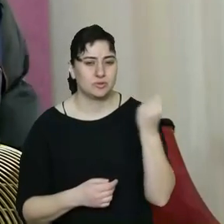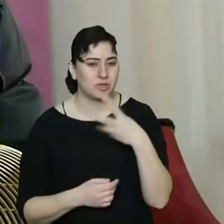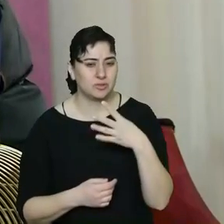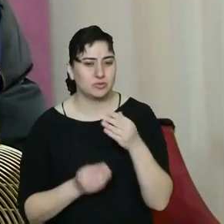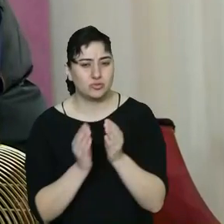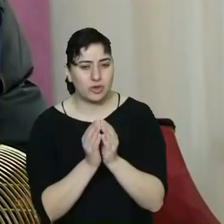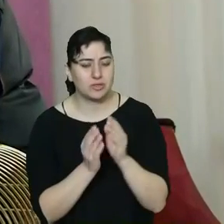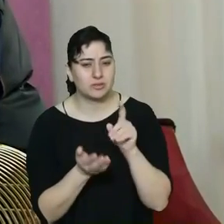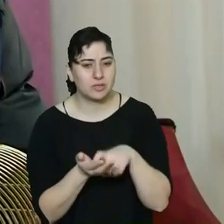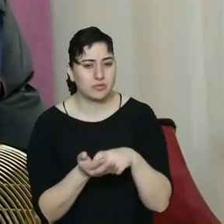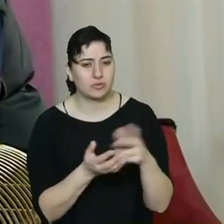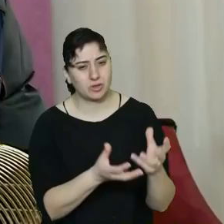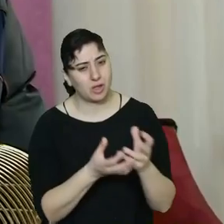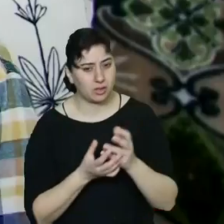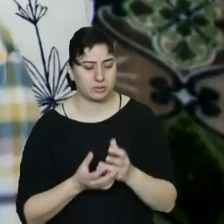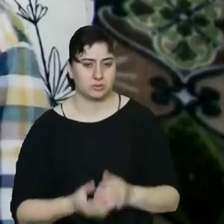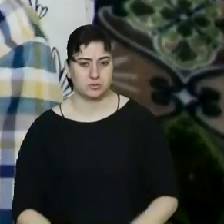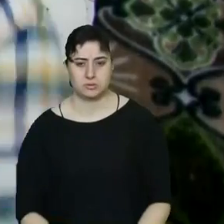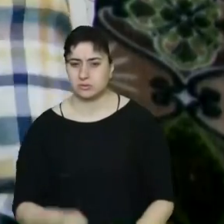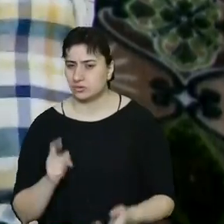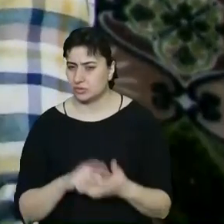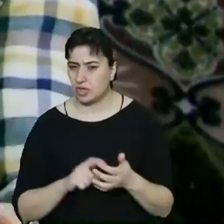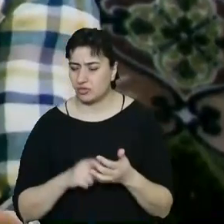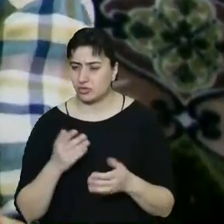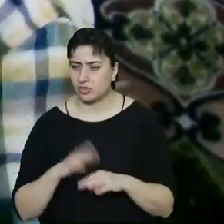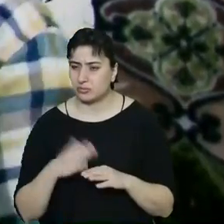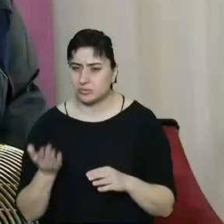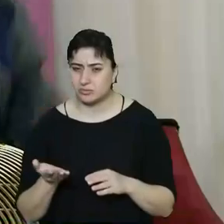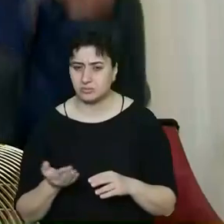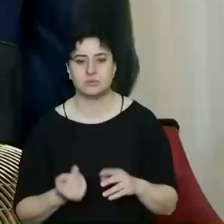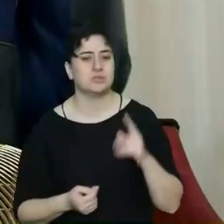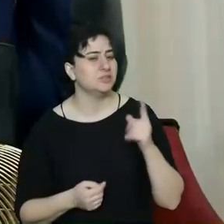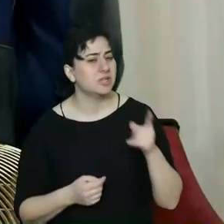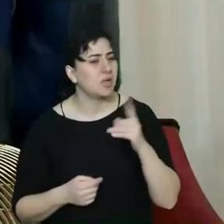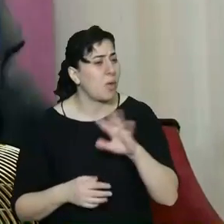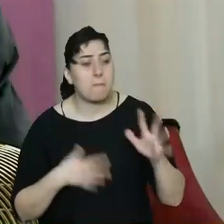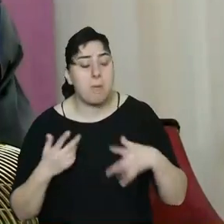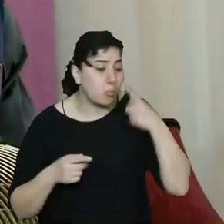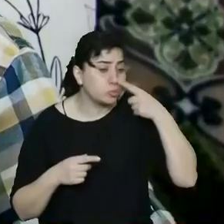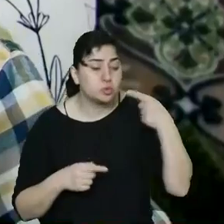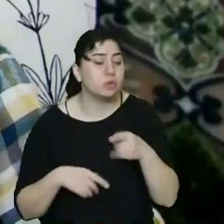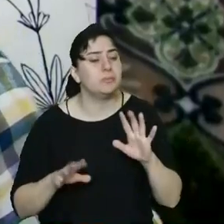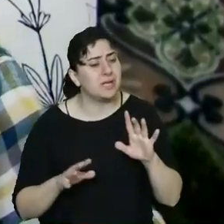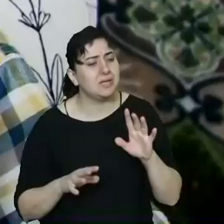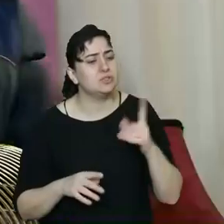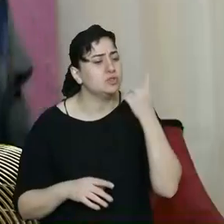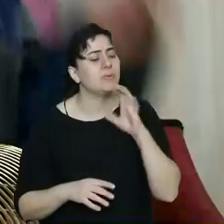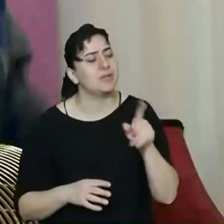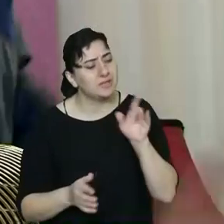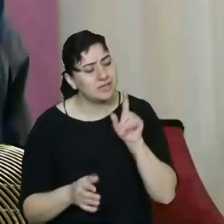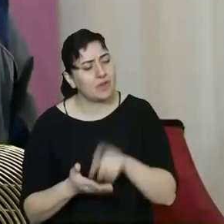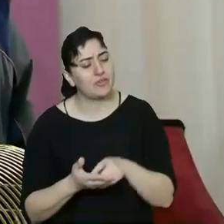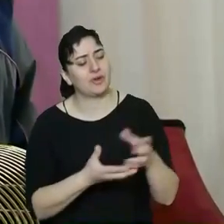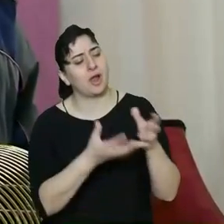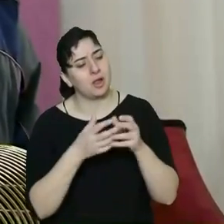tane küçük tavuk tüyü getir tamam mı? Tavuk tüyü mü? Tavuk tüyü ne yapacaksın baba? Oğlum bir her şeye burnunu sokma bir sorma git getir